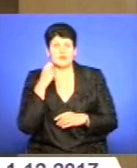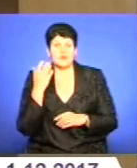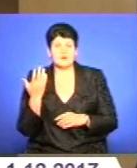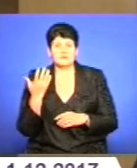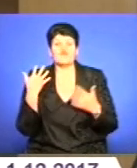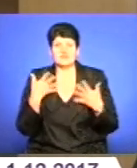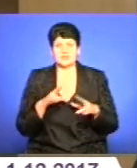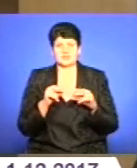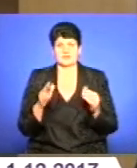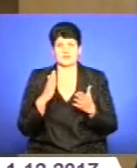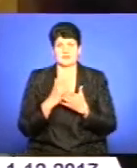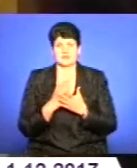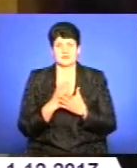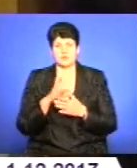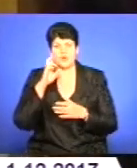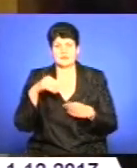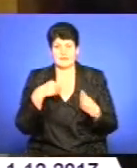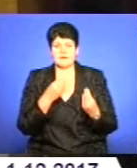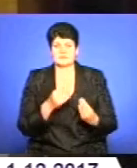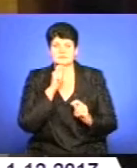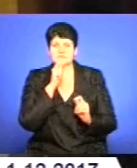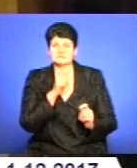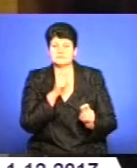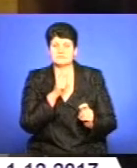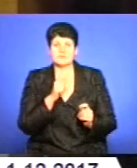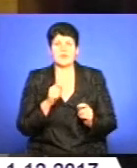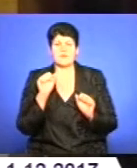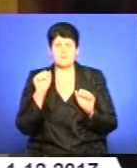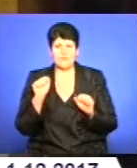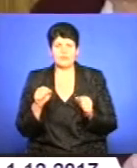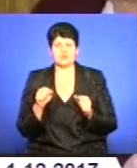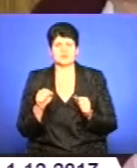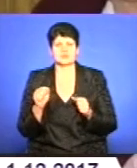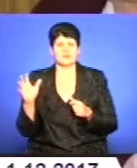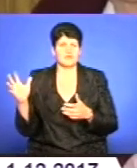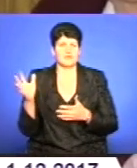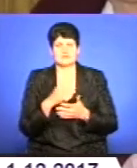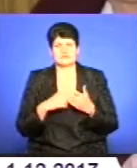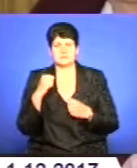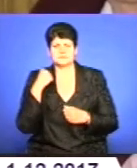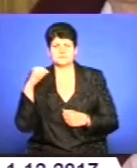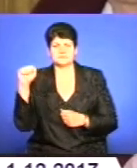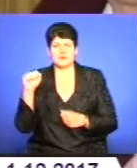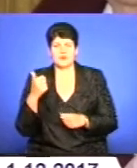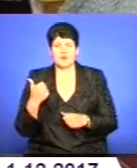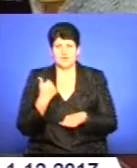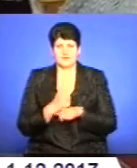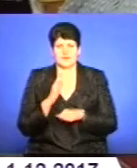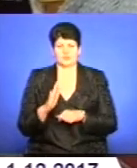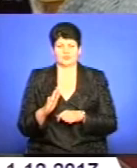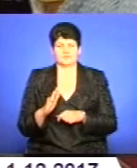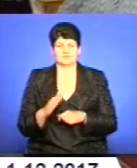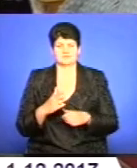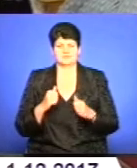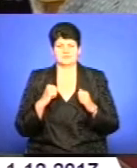ти вже щасливий, що тобі Бог дав. Жінка переконана, що впоратись можна із будь-якими життєвими складнощами. Головне – зберігати оптимізм.